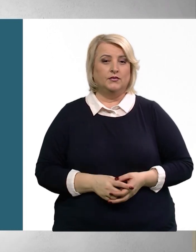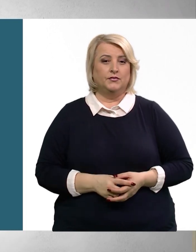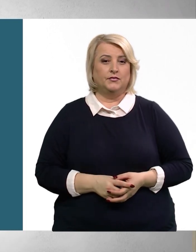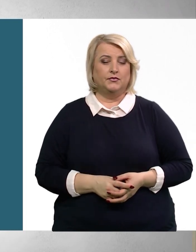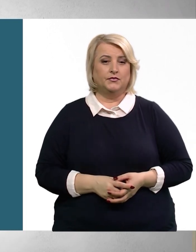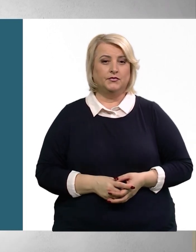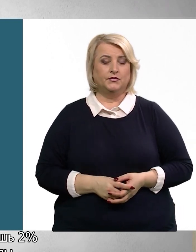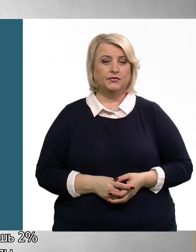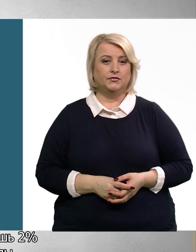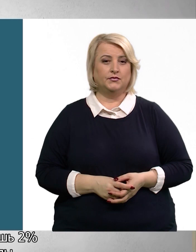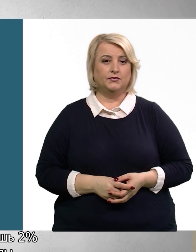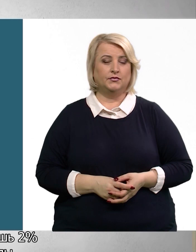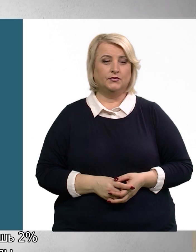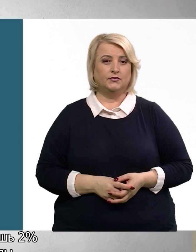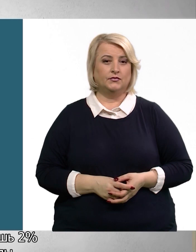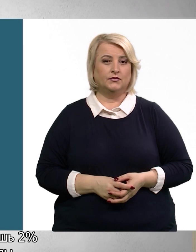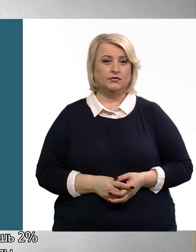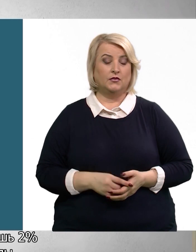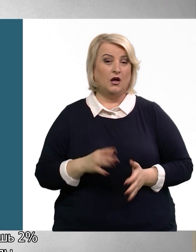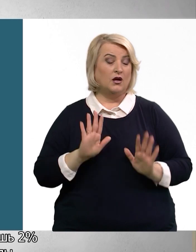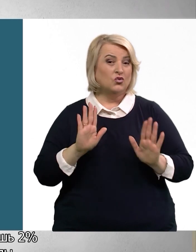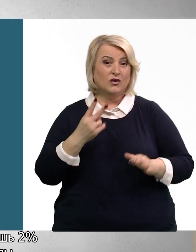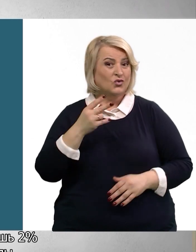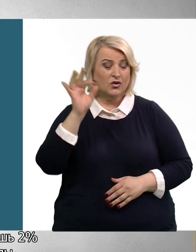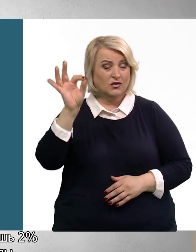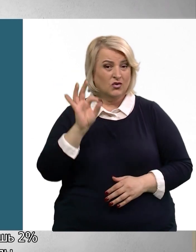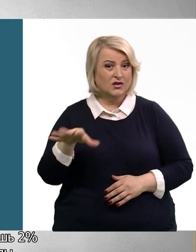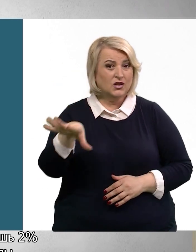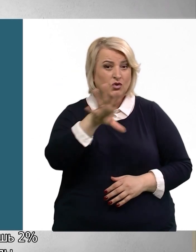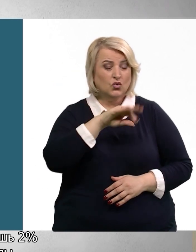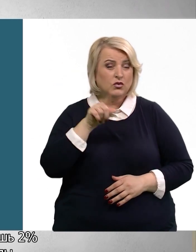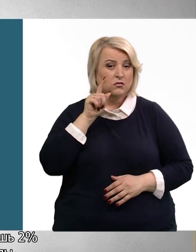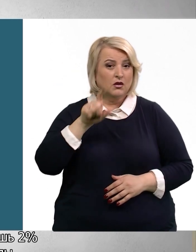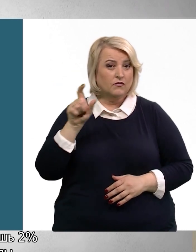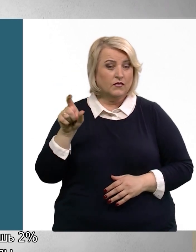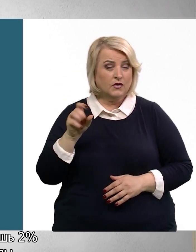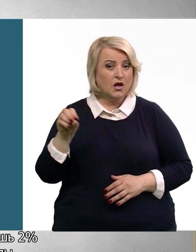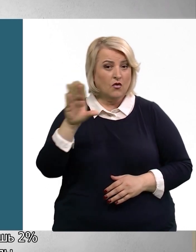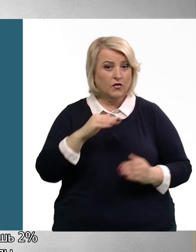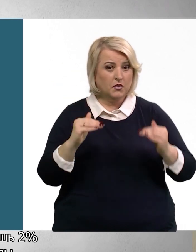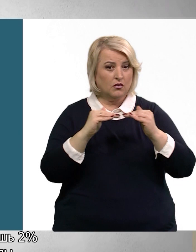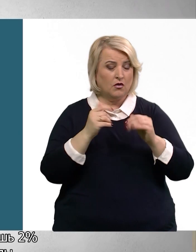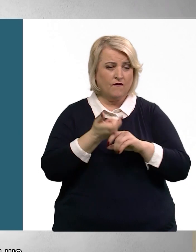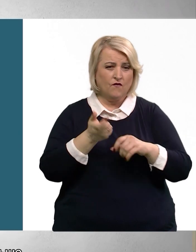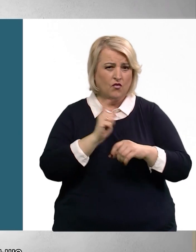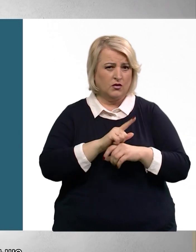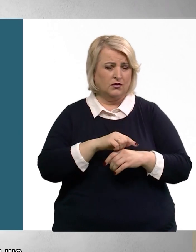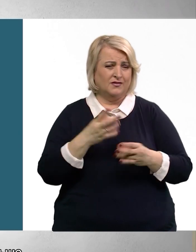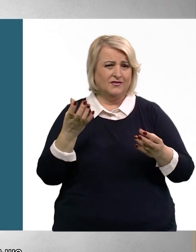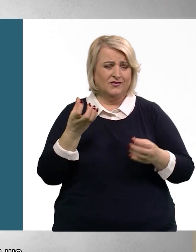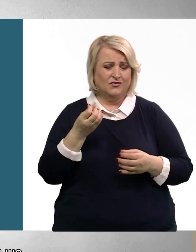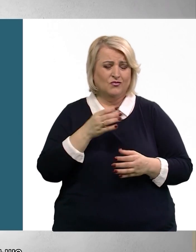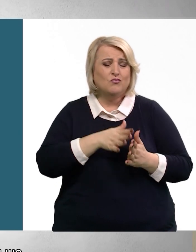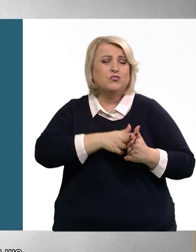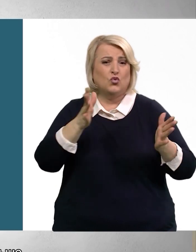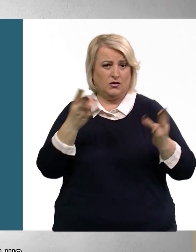wow, e un număr mare. 6,5 milioane e doar 2% din toți tinerii la nivel european. Deci este foarte